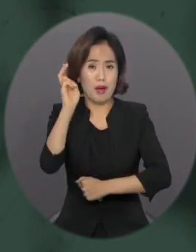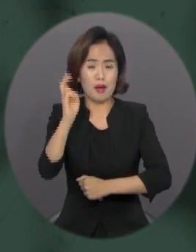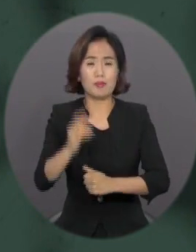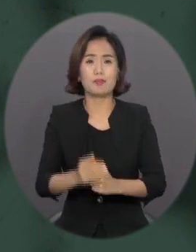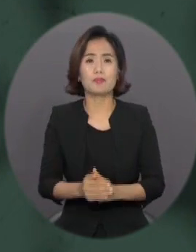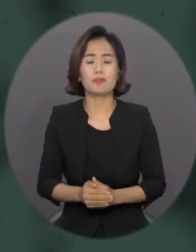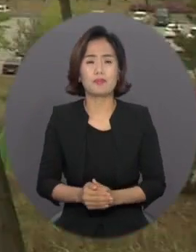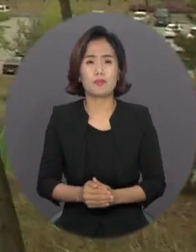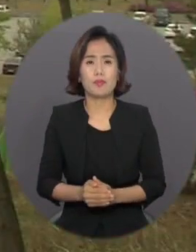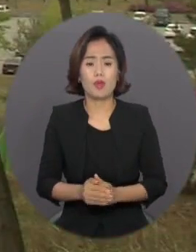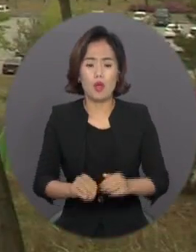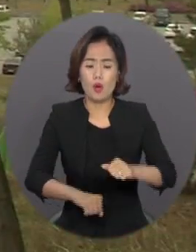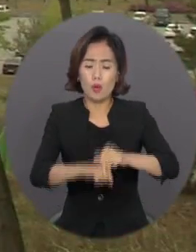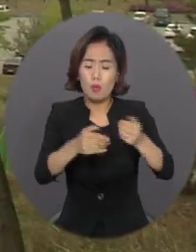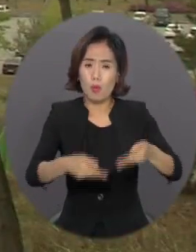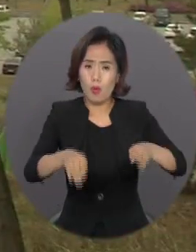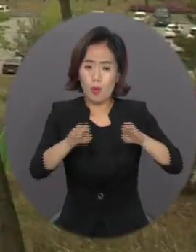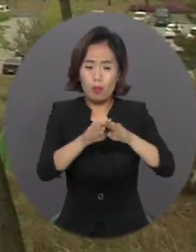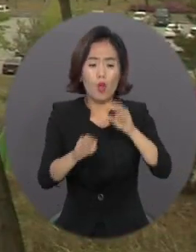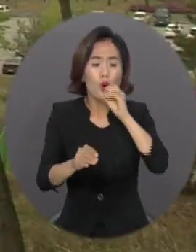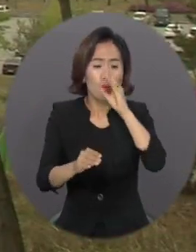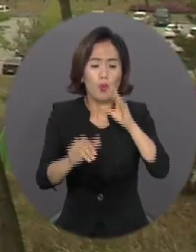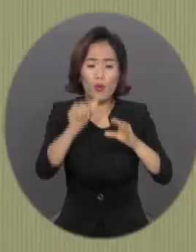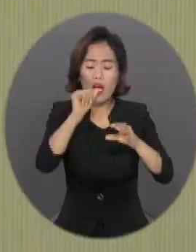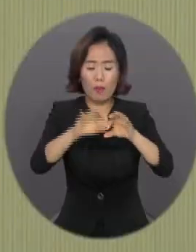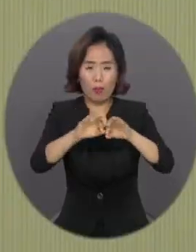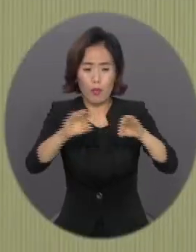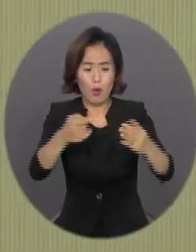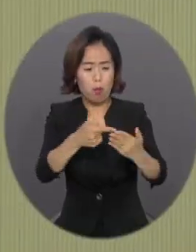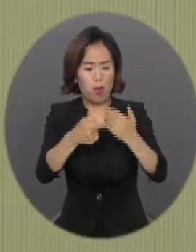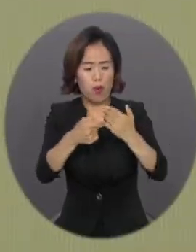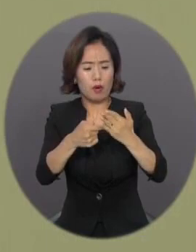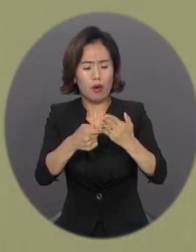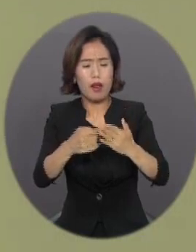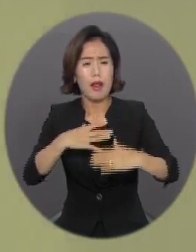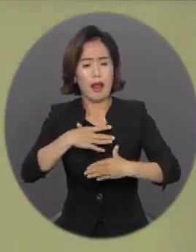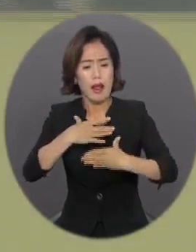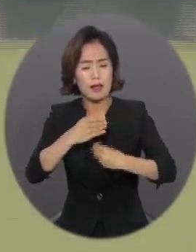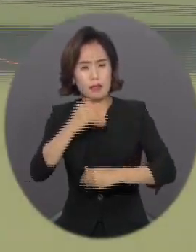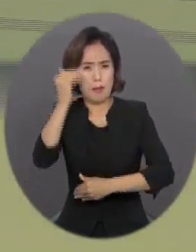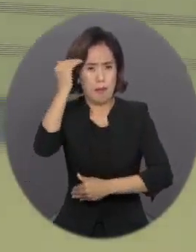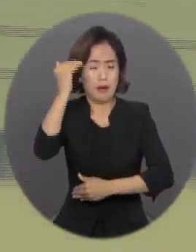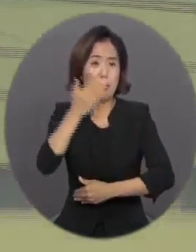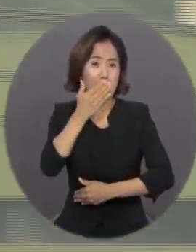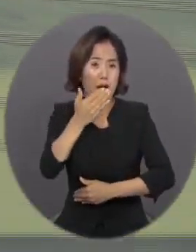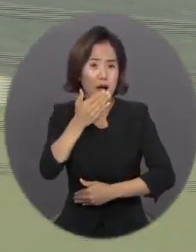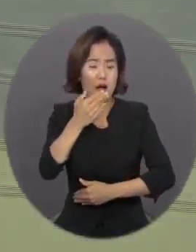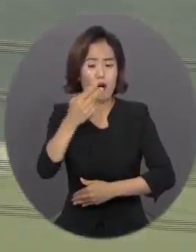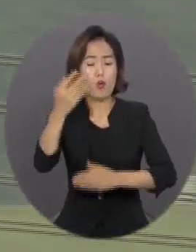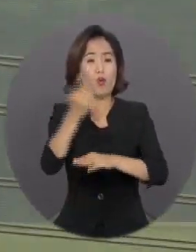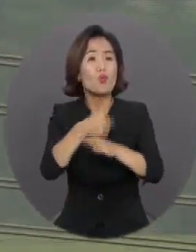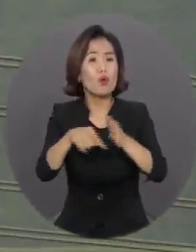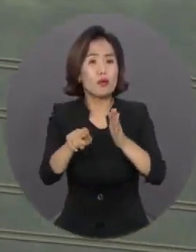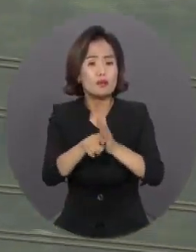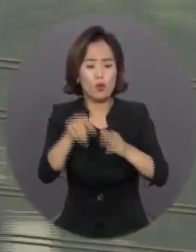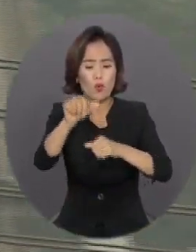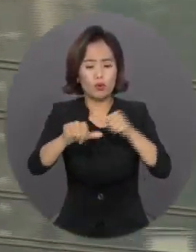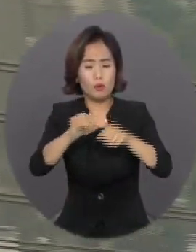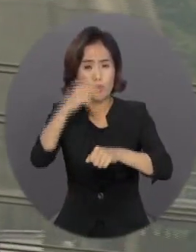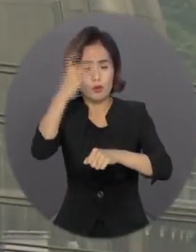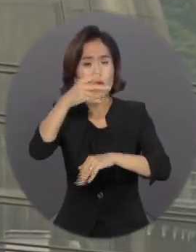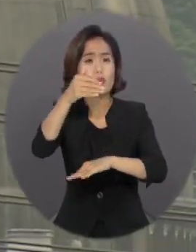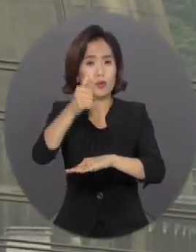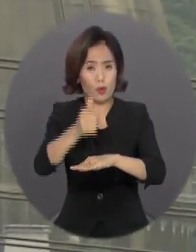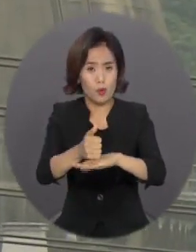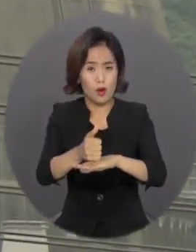겁니다. 경납 건물 공극과 철근 노출이 안전을 해칠 우려가 있는지 살피기 위해 5년 동안 점검이 진행된